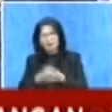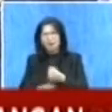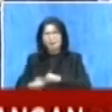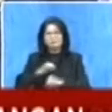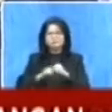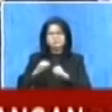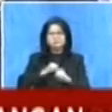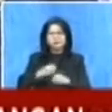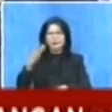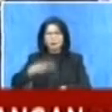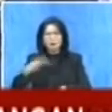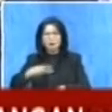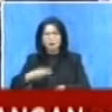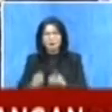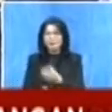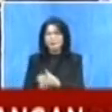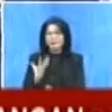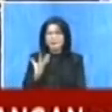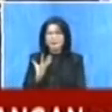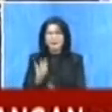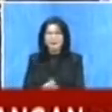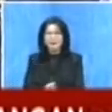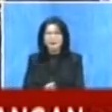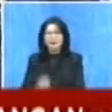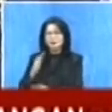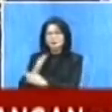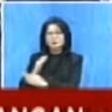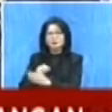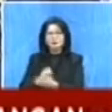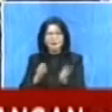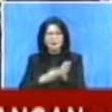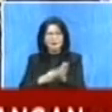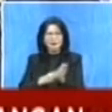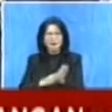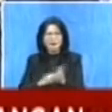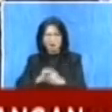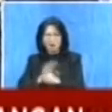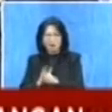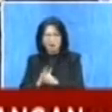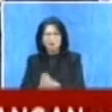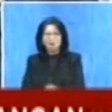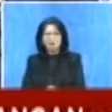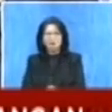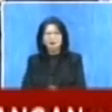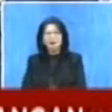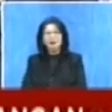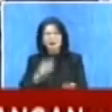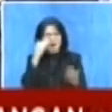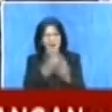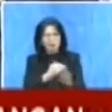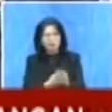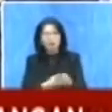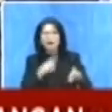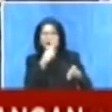dan perkembangan penanganan COVID-19, arsitektur kebijakan fiskal harus antisipatif